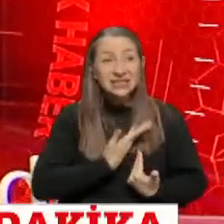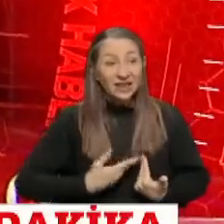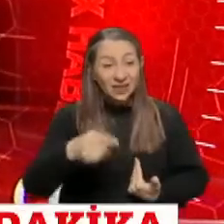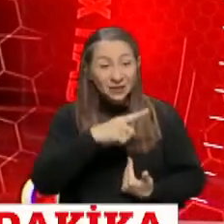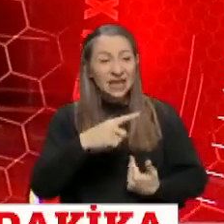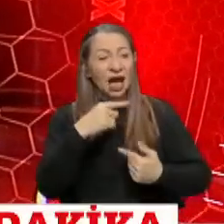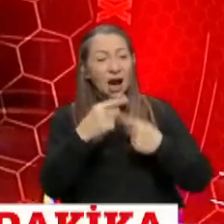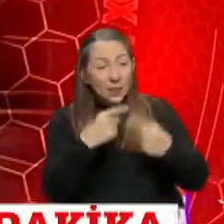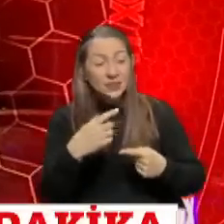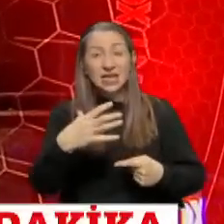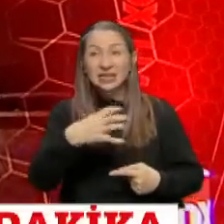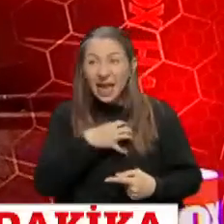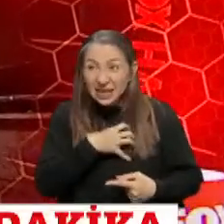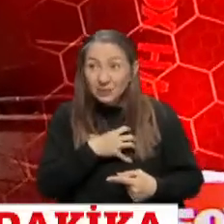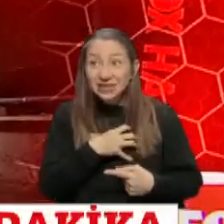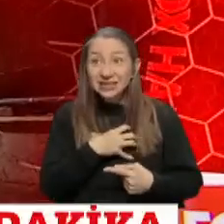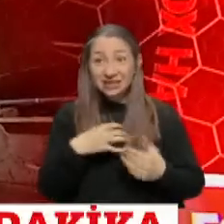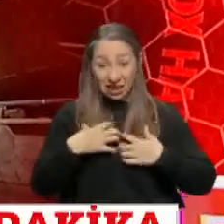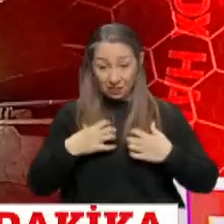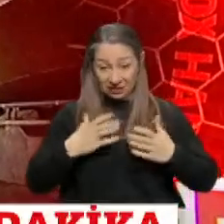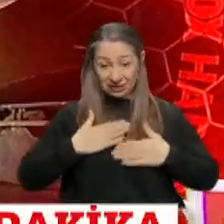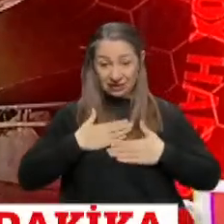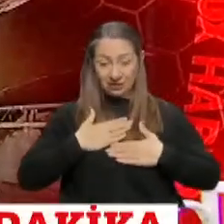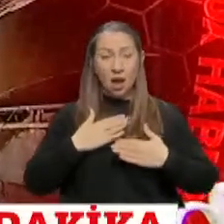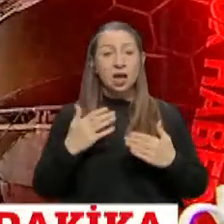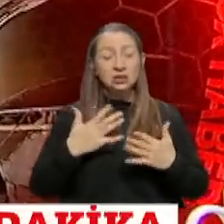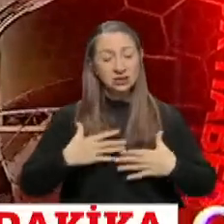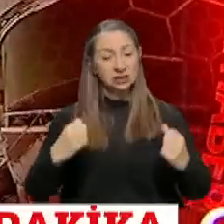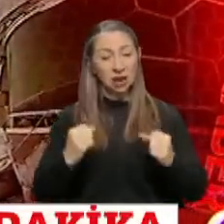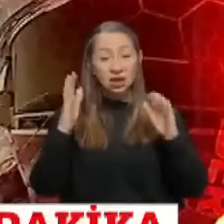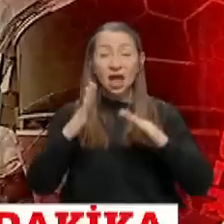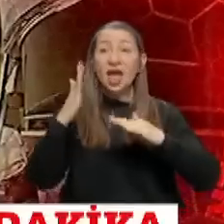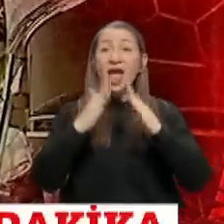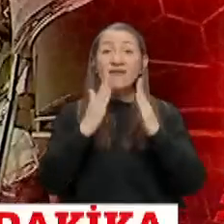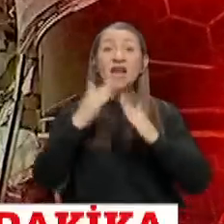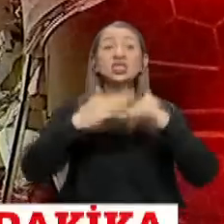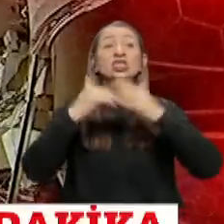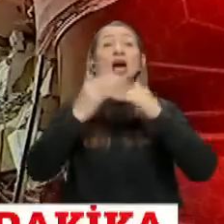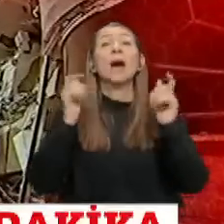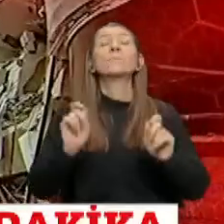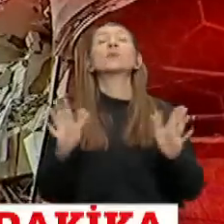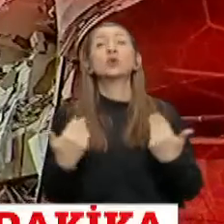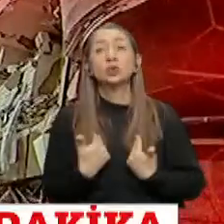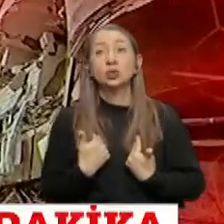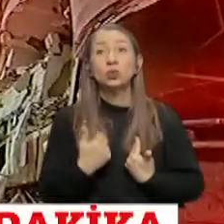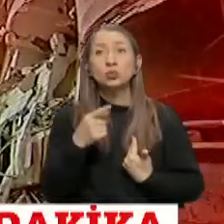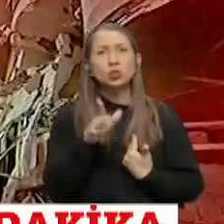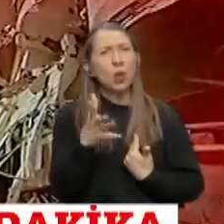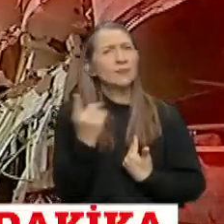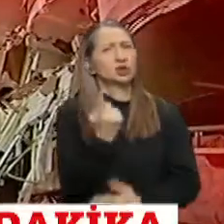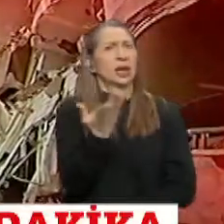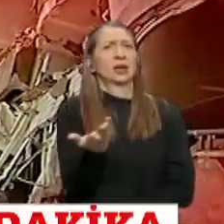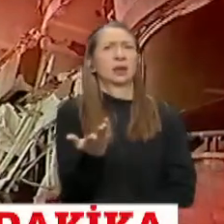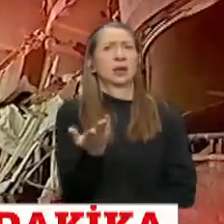sevdiklerimizin, yakınlarımızı ve kendimizin hayatta kalacağı konutlar inşa etmiyoruz. Ve bu tuhaf bir